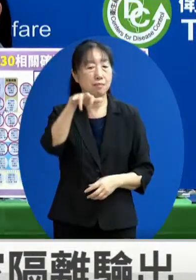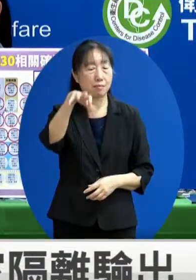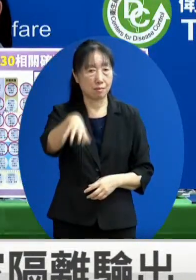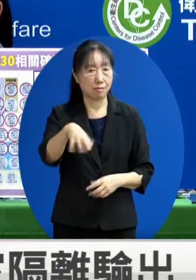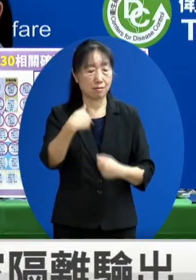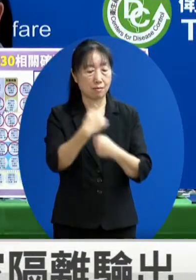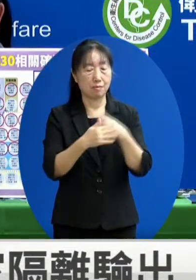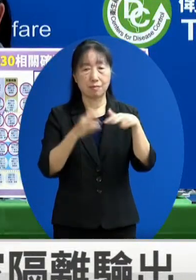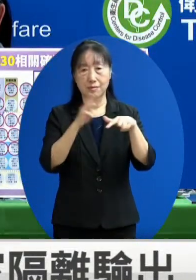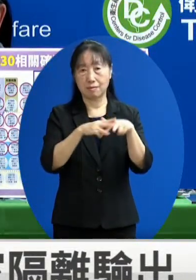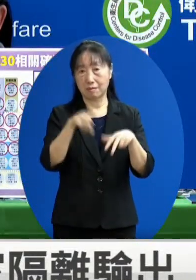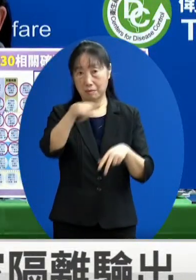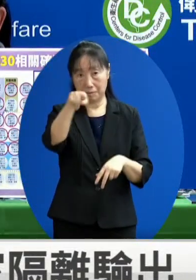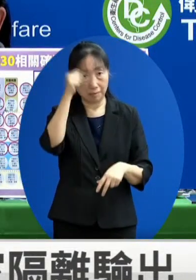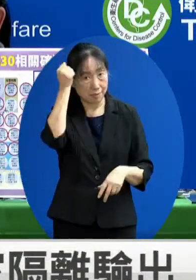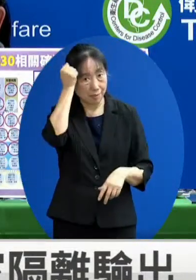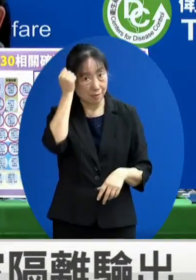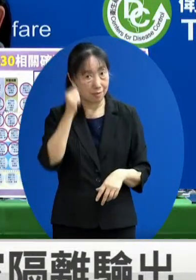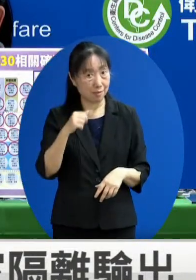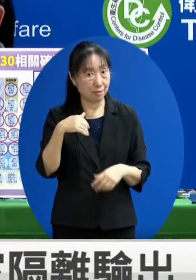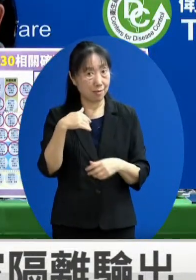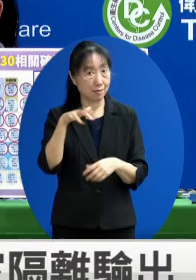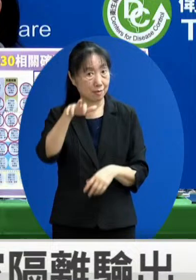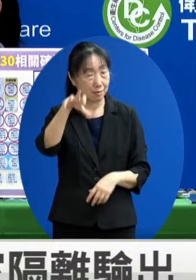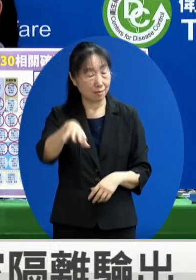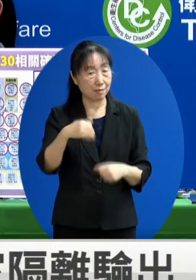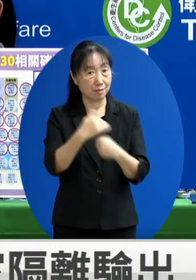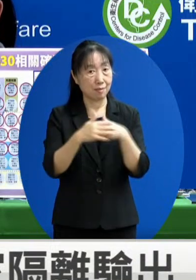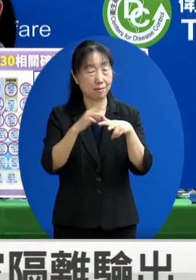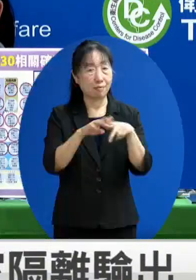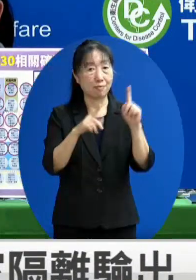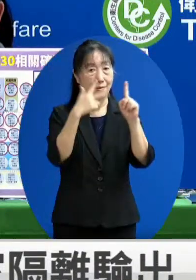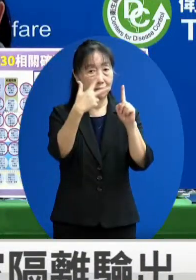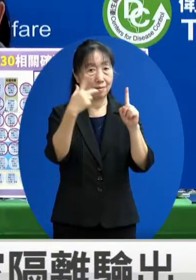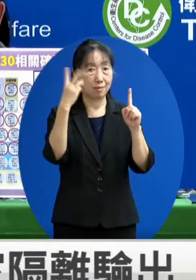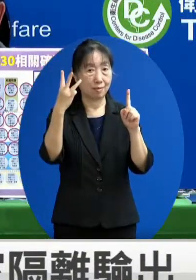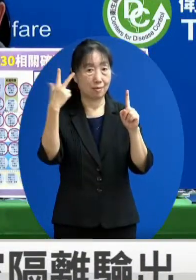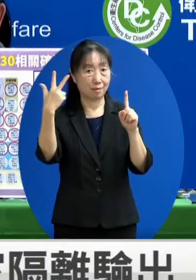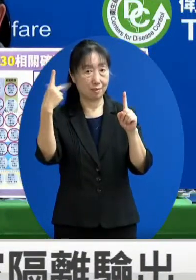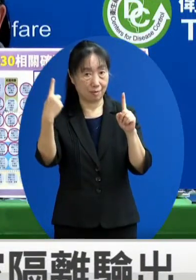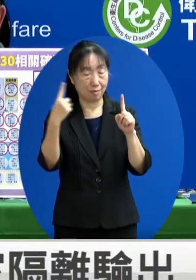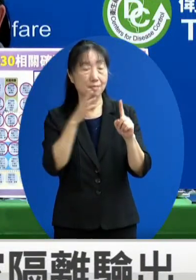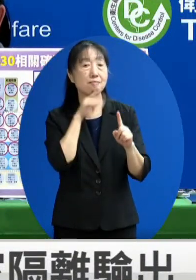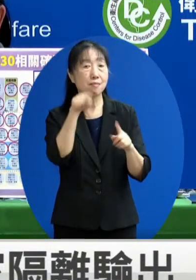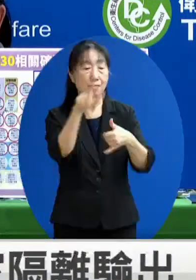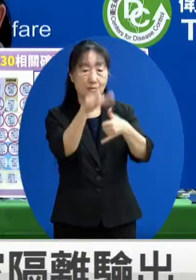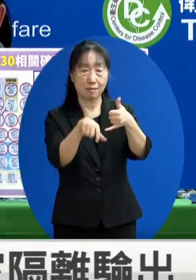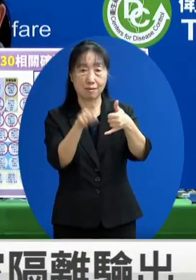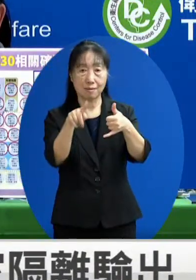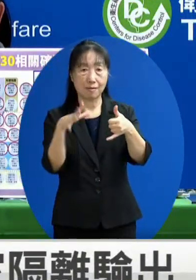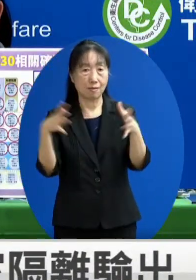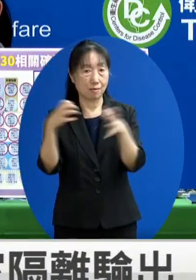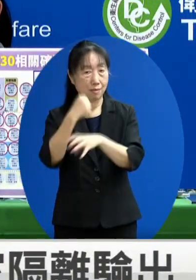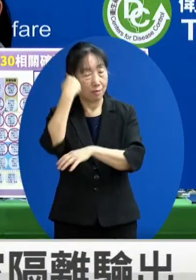保全，大家记得机场的保全一开始按是17371，然后他有一位同住的舍友，那